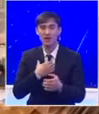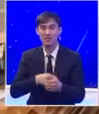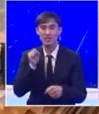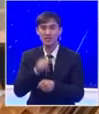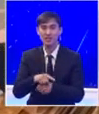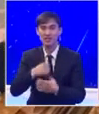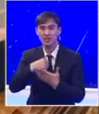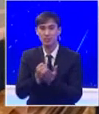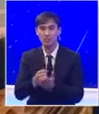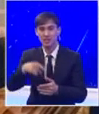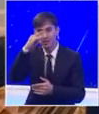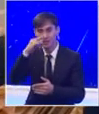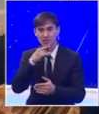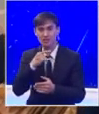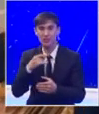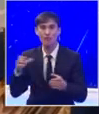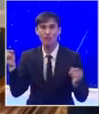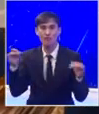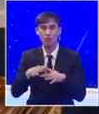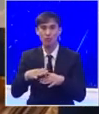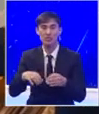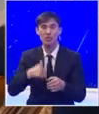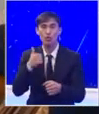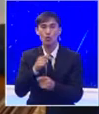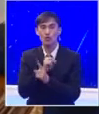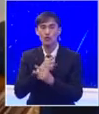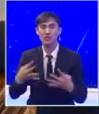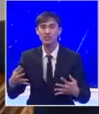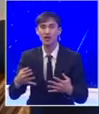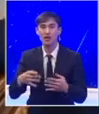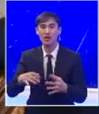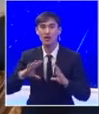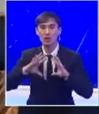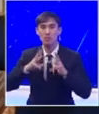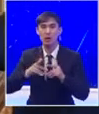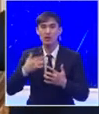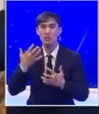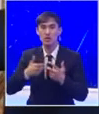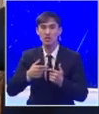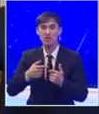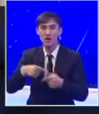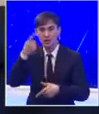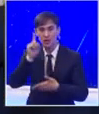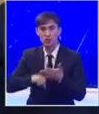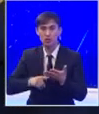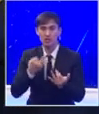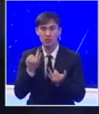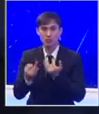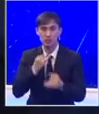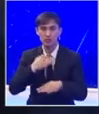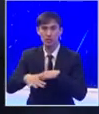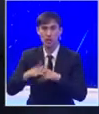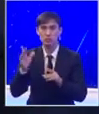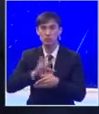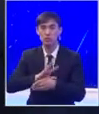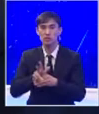за казахстанским форумом статус универсальной глобальной межрелигиозной диалоговой площадки, обеспечивающей